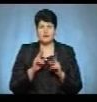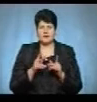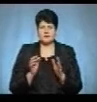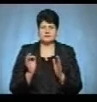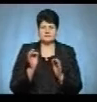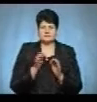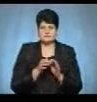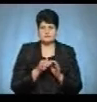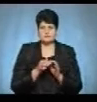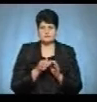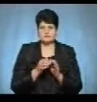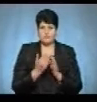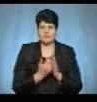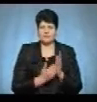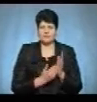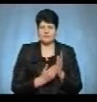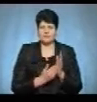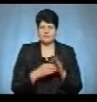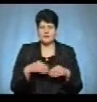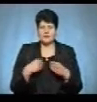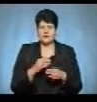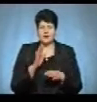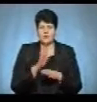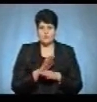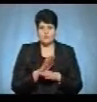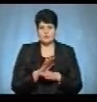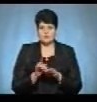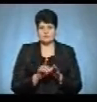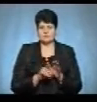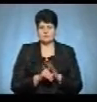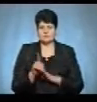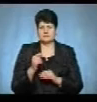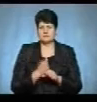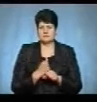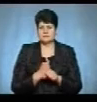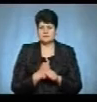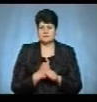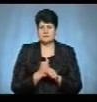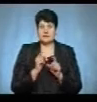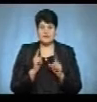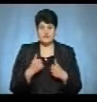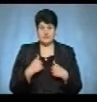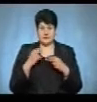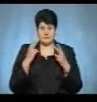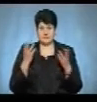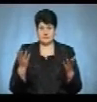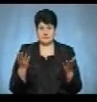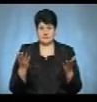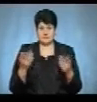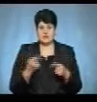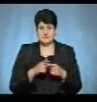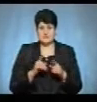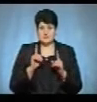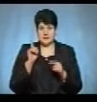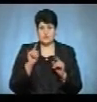своєрідний протокол на надання команди запуску. Навіть я його не знаю, це знає тільки наш